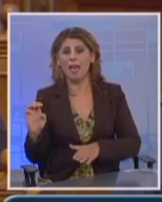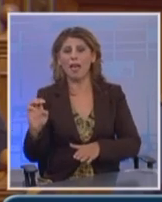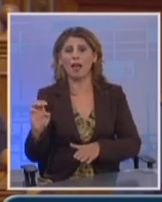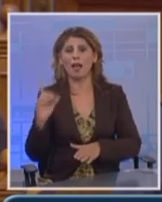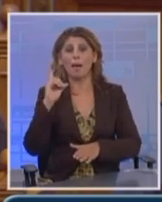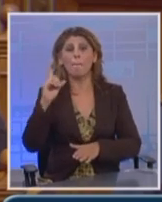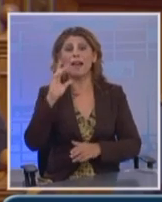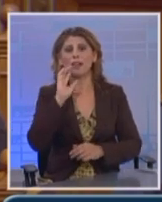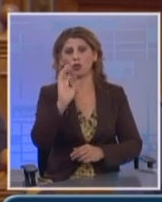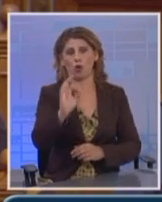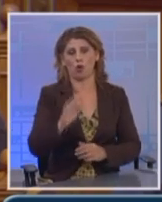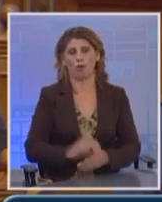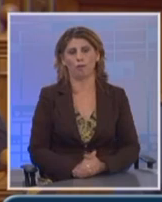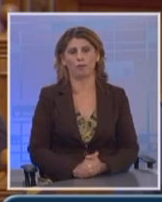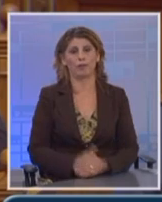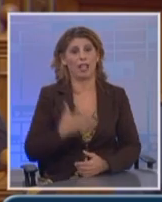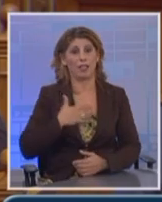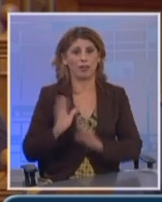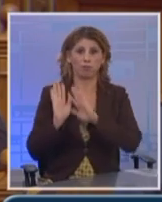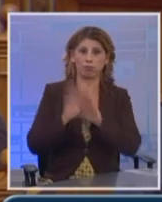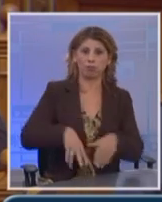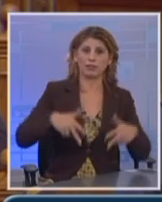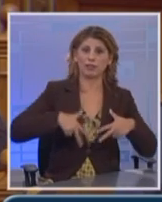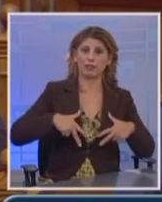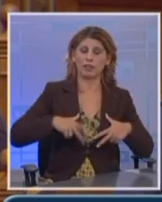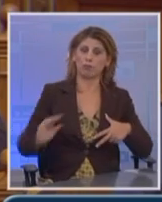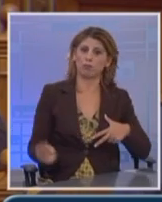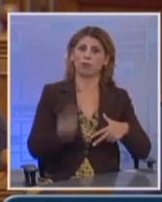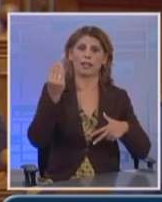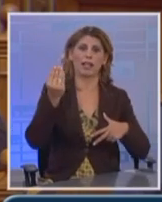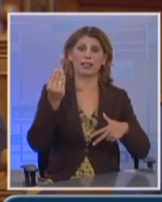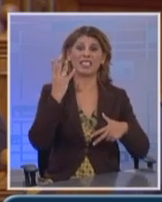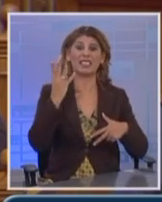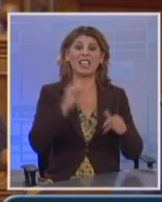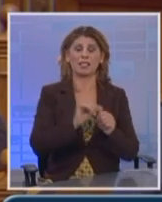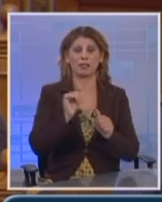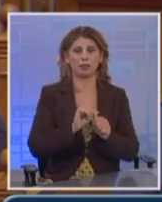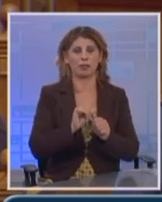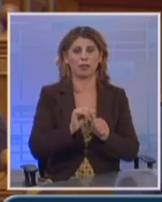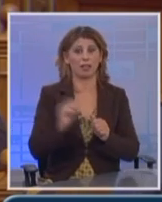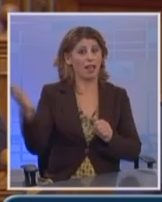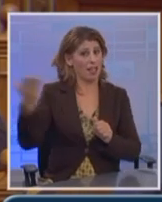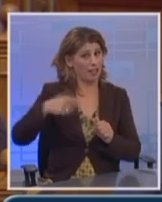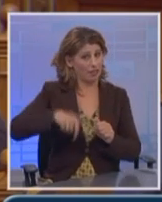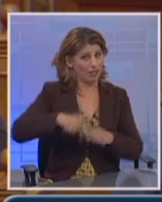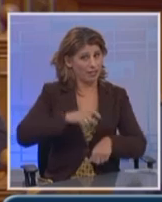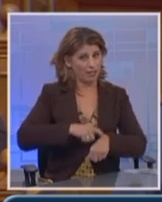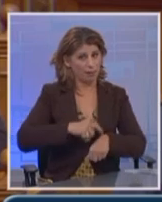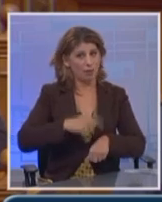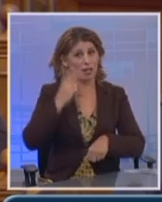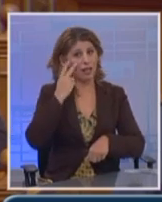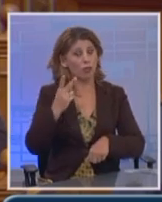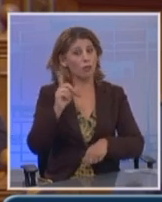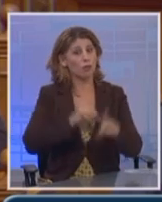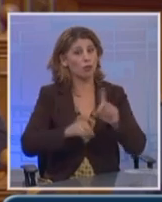με ένα και μόνο στόχο. Να ρίξετε μια κυβέρνηση η οποία έχει εκλεγεί εδώ και 4 μήνες. Ήρθε λοιπόν η ώρα να δούμε ποιος